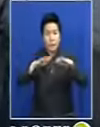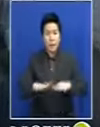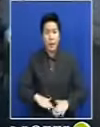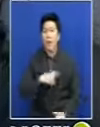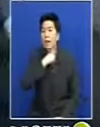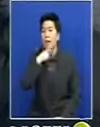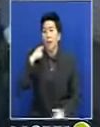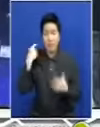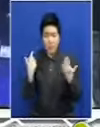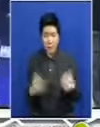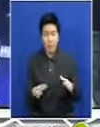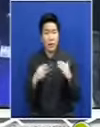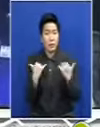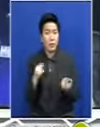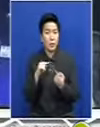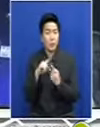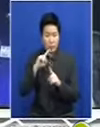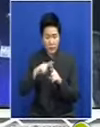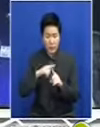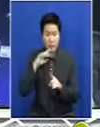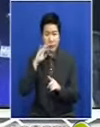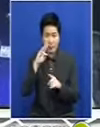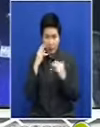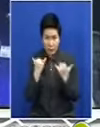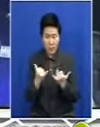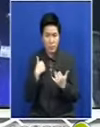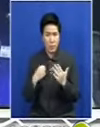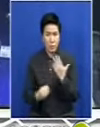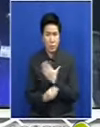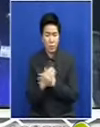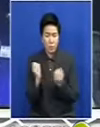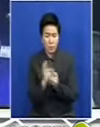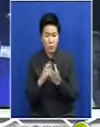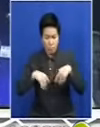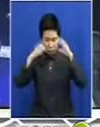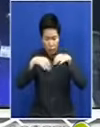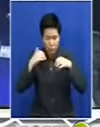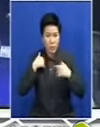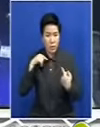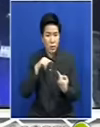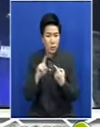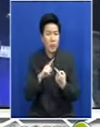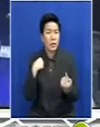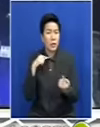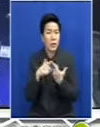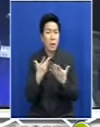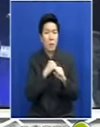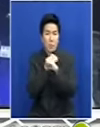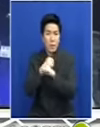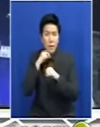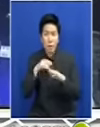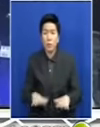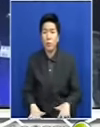ช่นเดียวกันนะครับช่วงของเดือนกรกฎาคมนี้ครับมีโอกาสที่จะเกิดฝนตกได้อีกโดยเฉพาะเรื่องของการรับมือน้ำท่